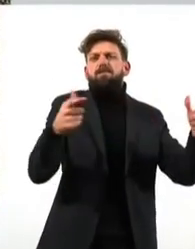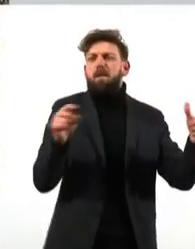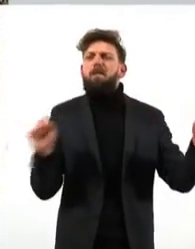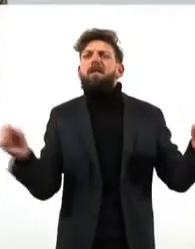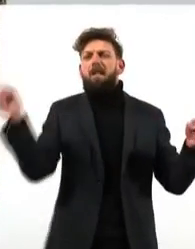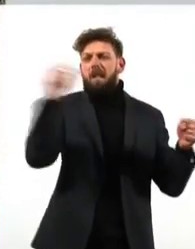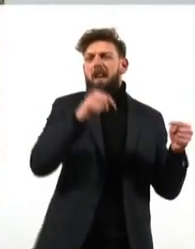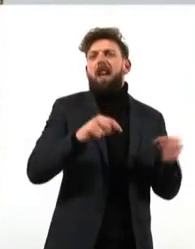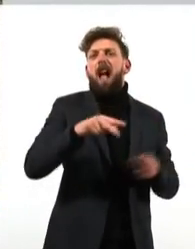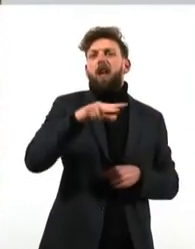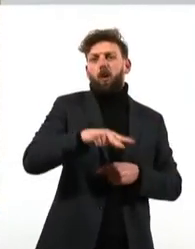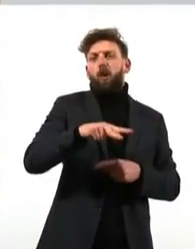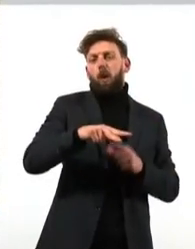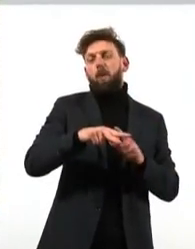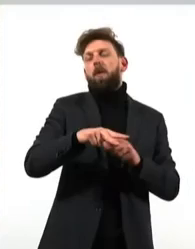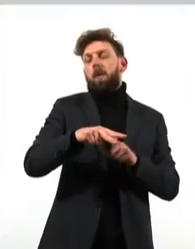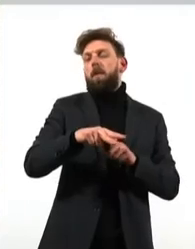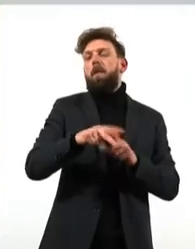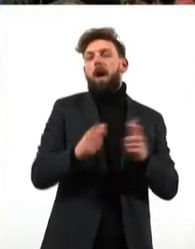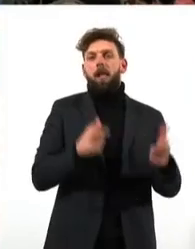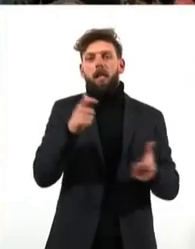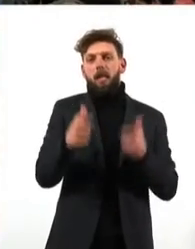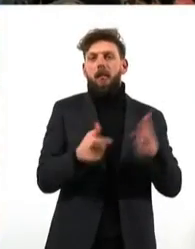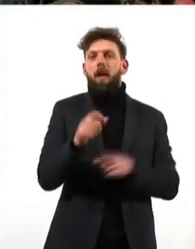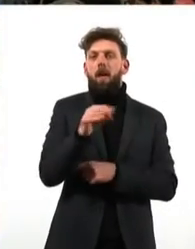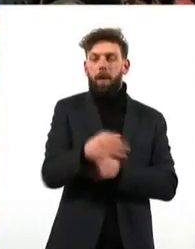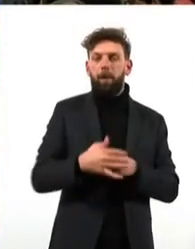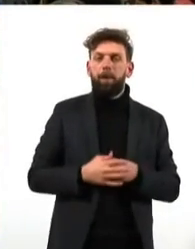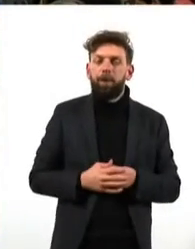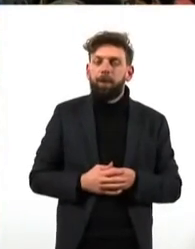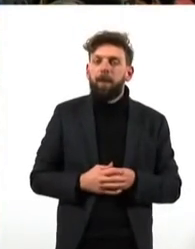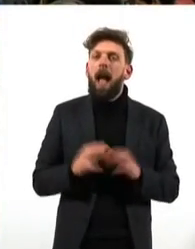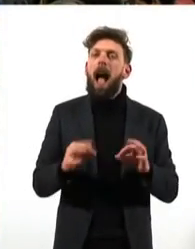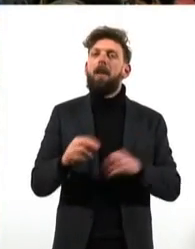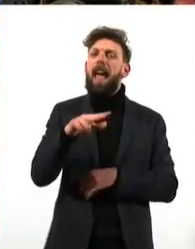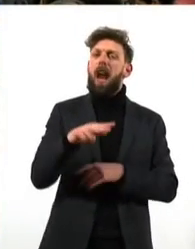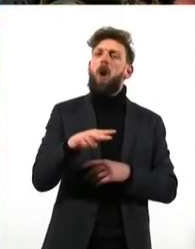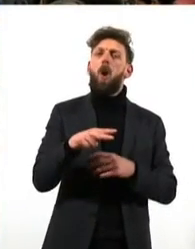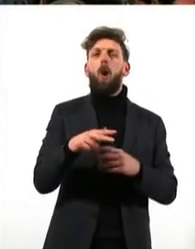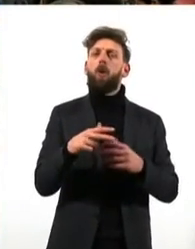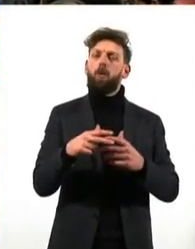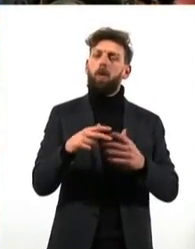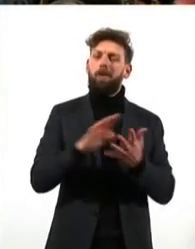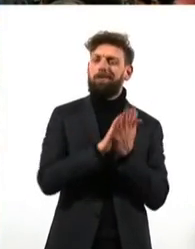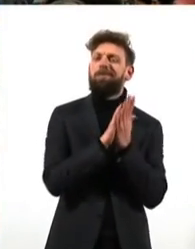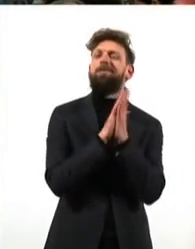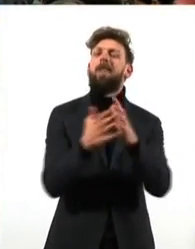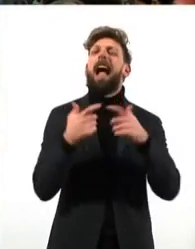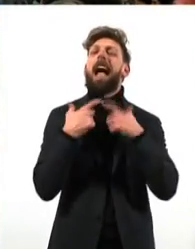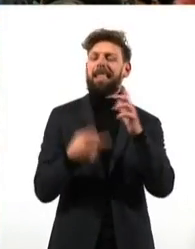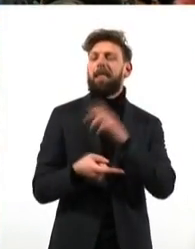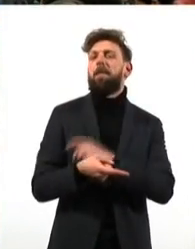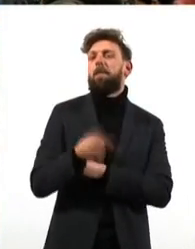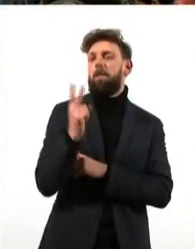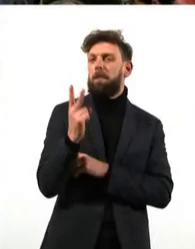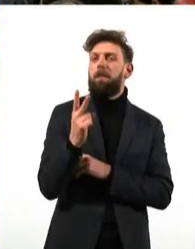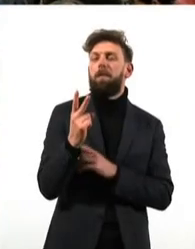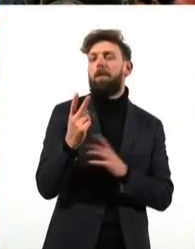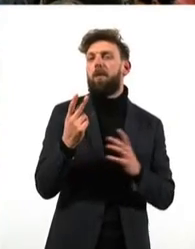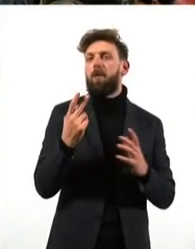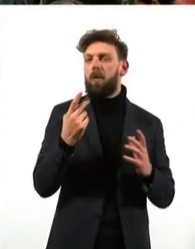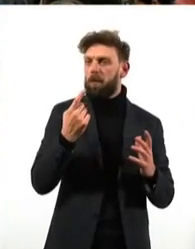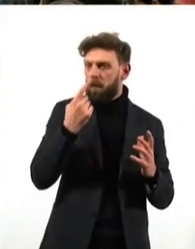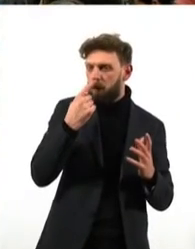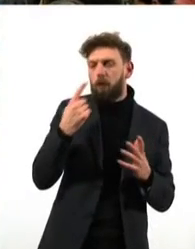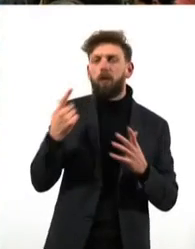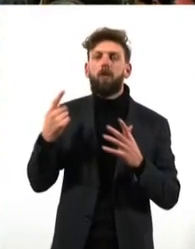Mais en tout cas, sur le sujet de rendre le logement plus accessible, il y a quand même quelque chose à créer en s'appuyant sur des dispositifs